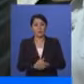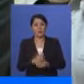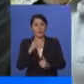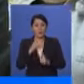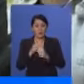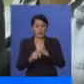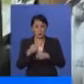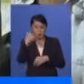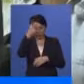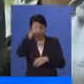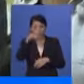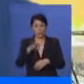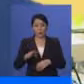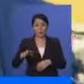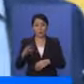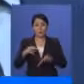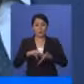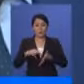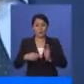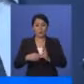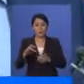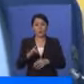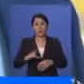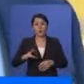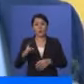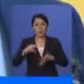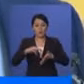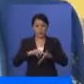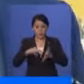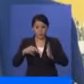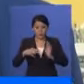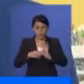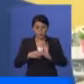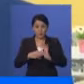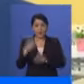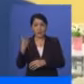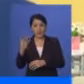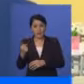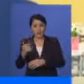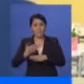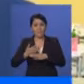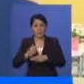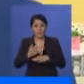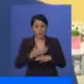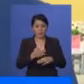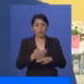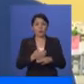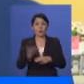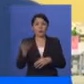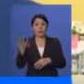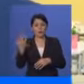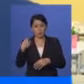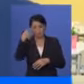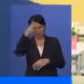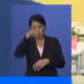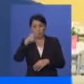сайын облыстық бюджеттен, республикалық бюджеттен біраз қаражат бөлінуде. Былтыр 5 миллиард